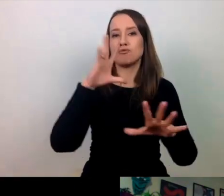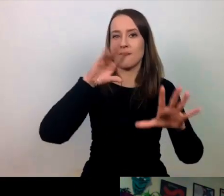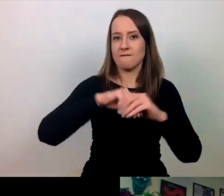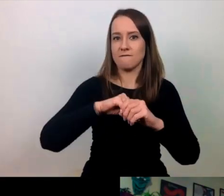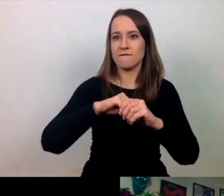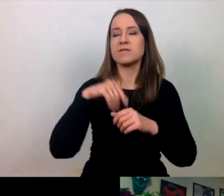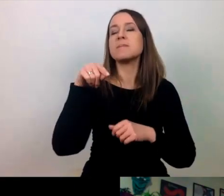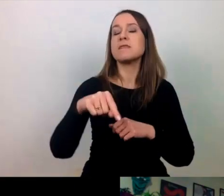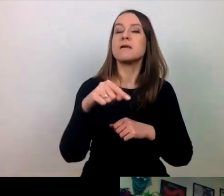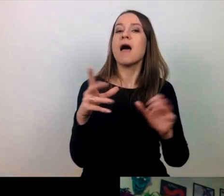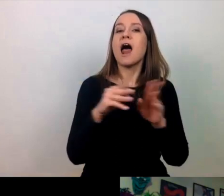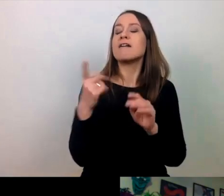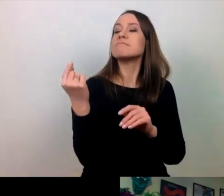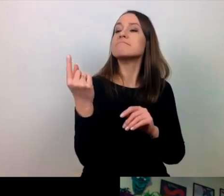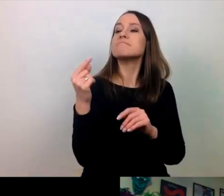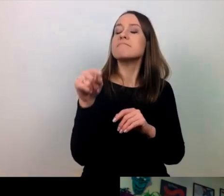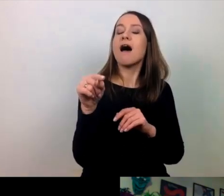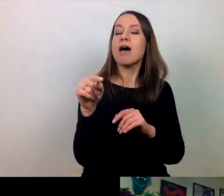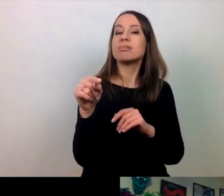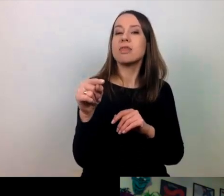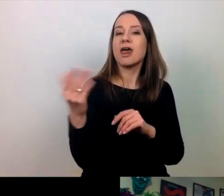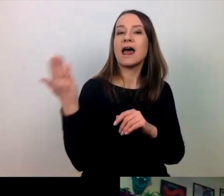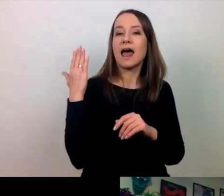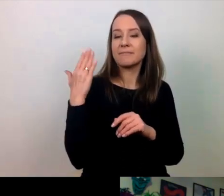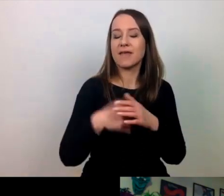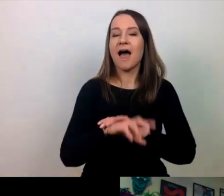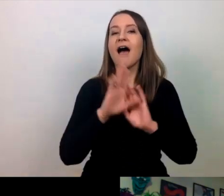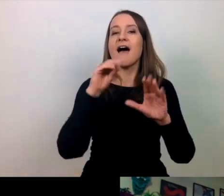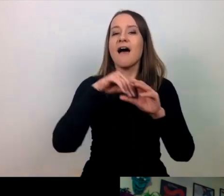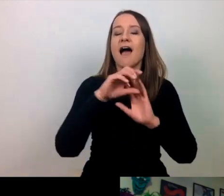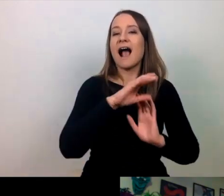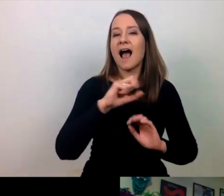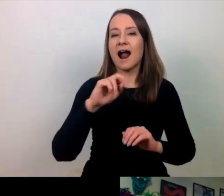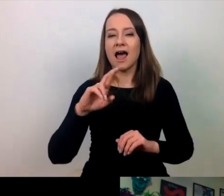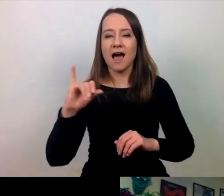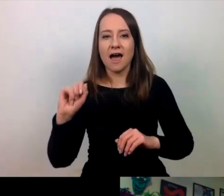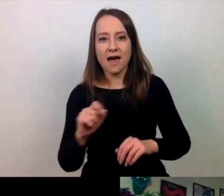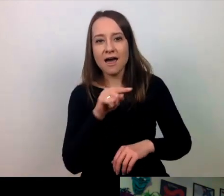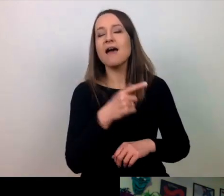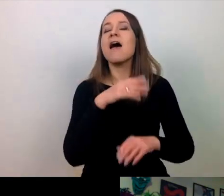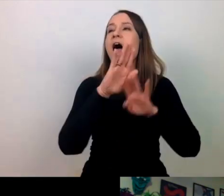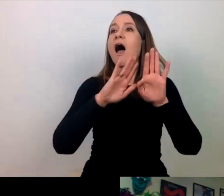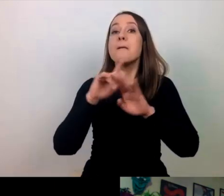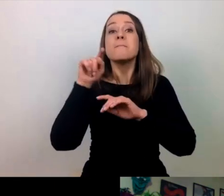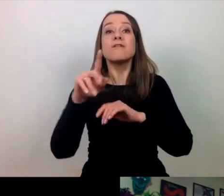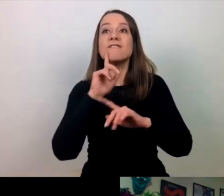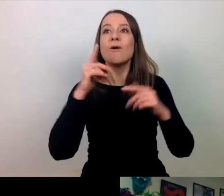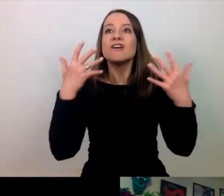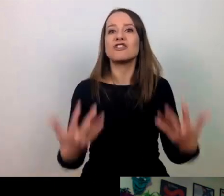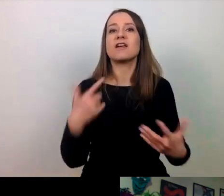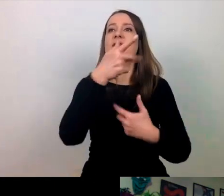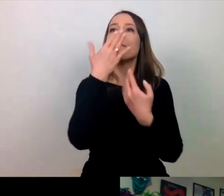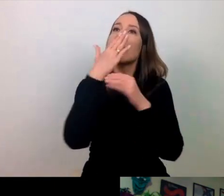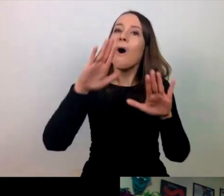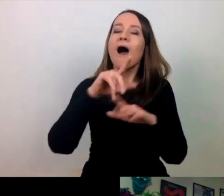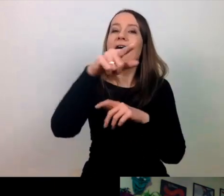partnerką i wydaje mu się, że to jego życie właśnie jest takie bardzo, że to chce robić, nie? Że ten świat sztuki gdzieś tutaj też